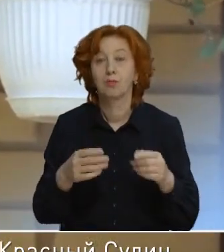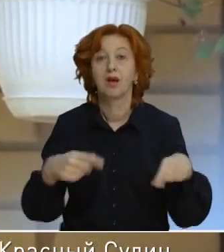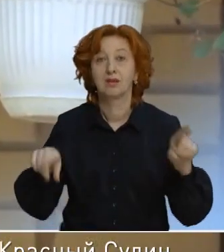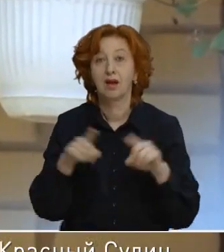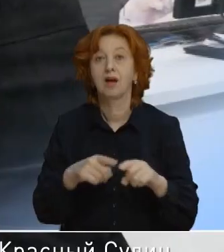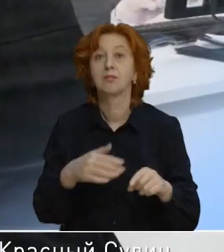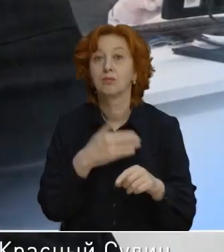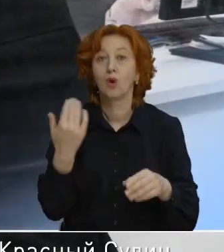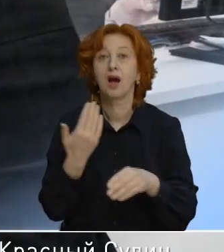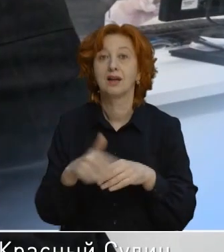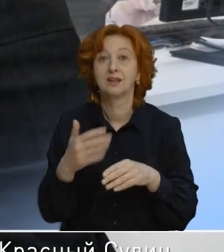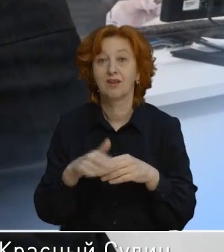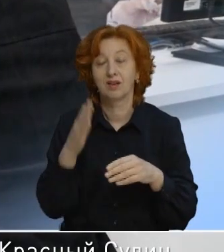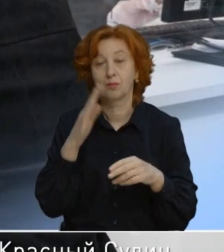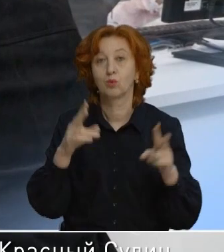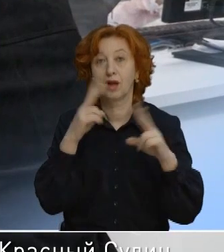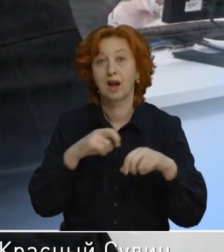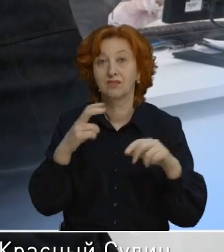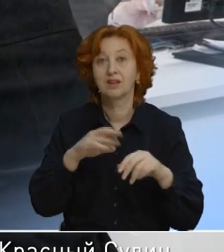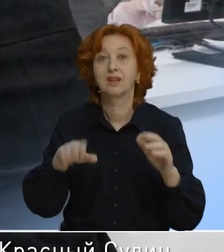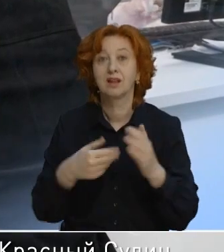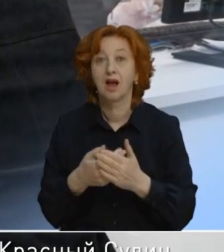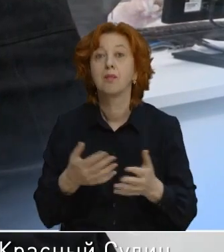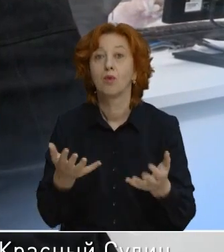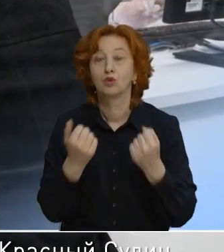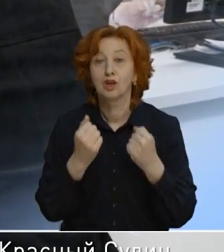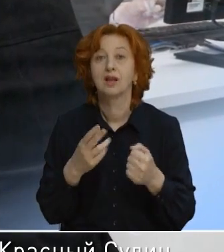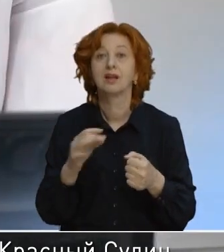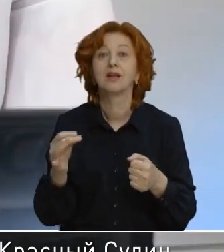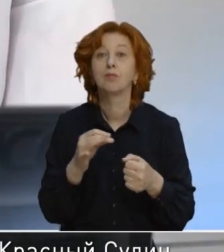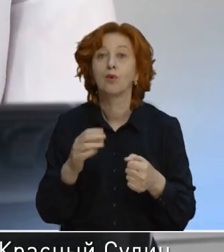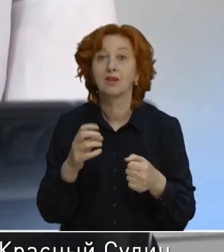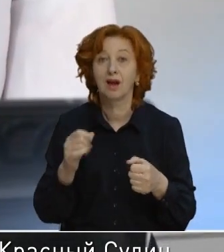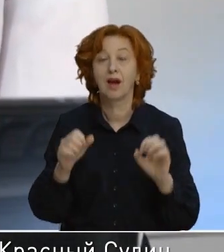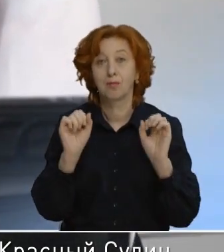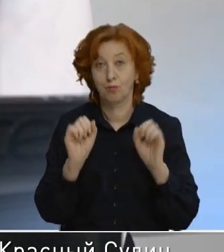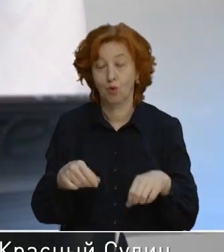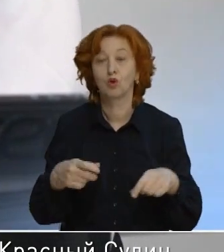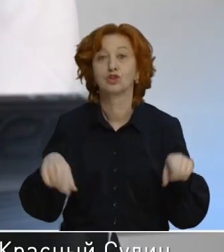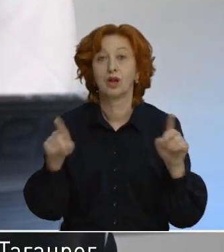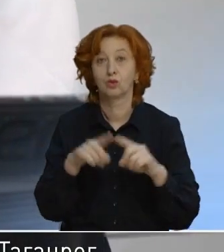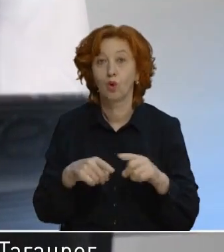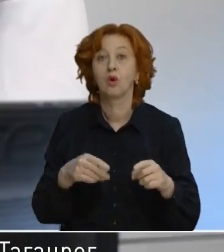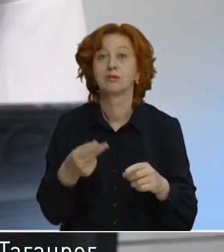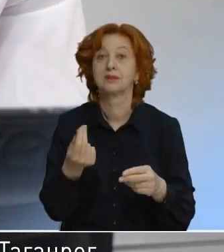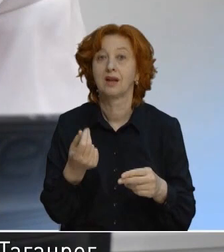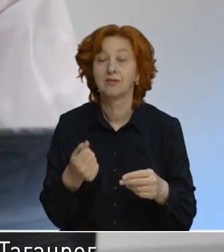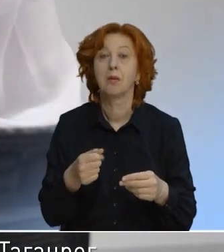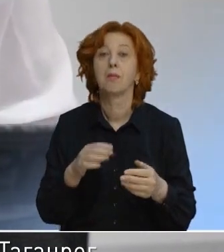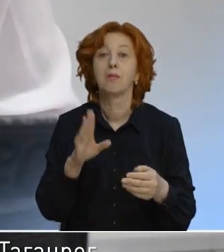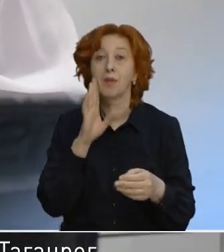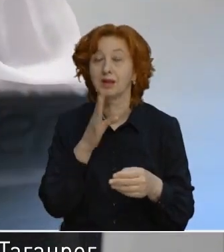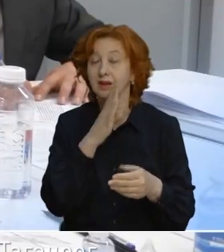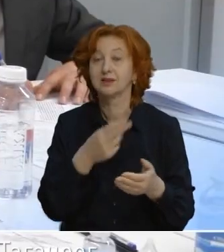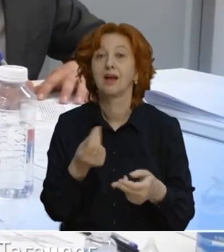вариант кредитования будет востребован. При получении ипотеки можно также воспользоваться средствами материнского капитала. Так поступило и